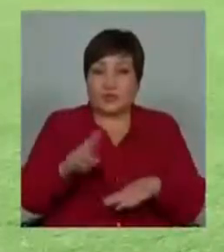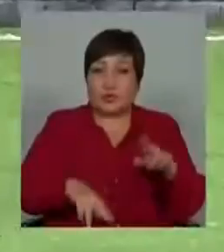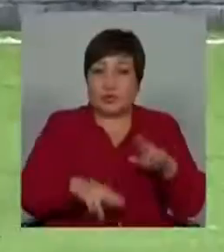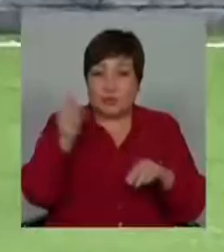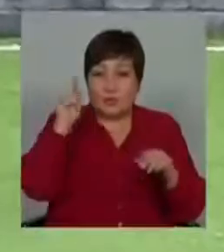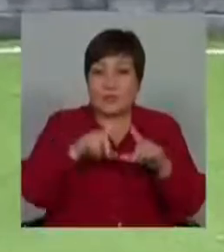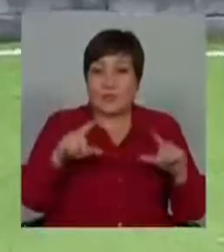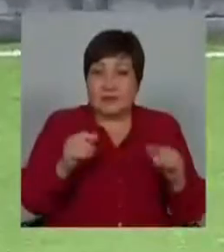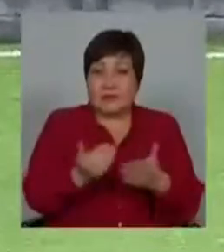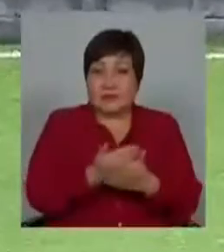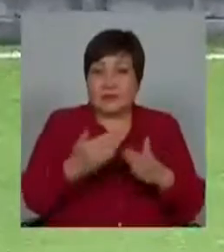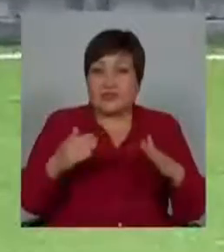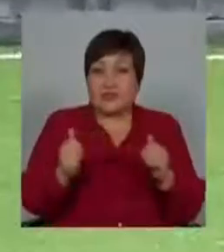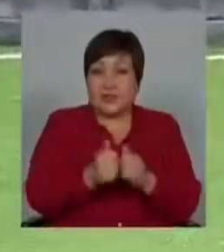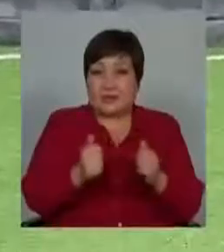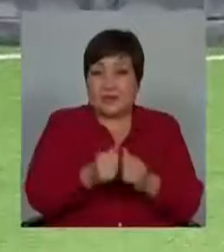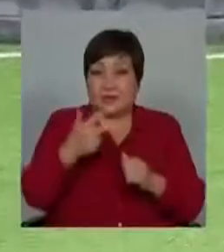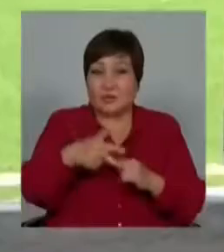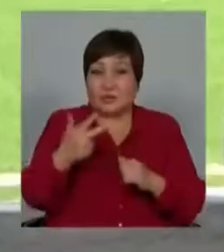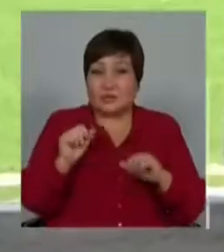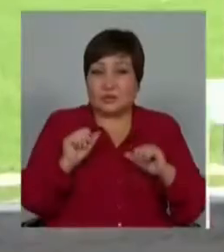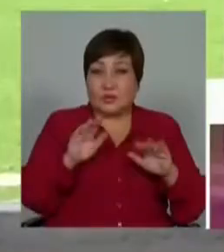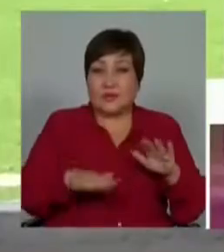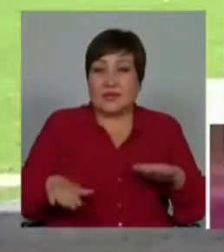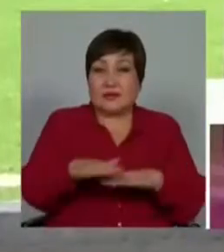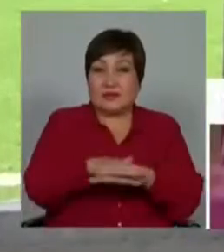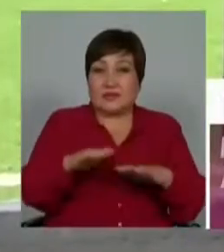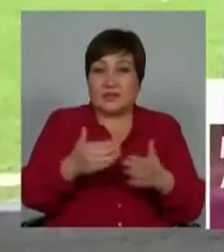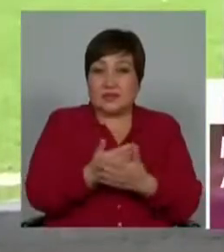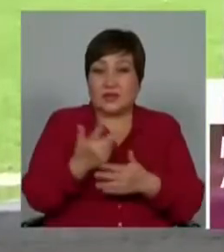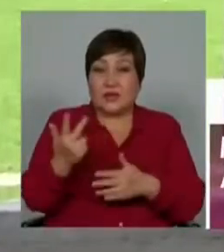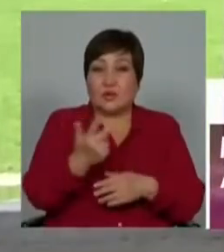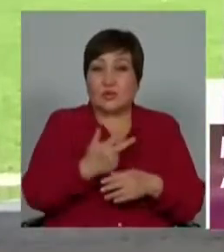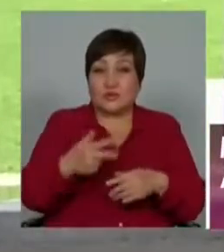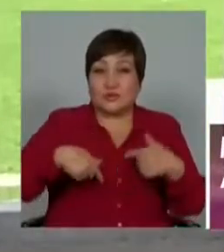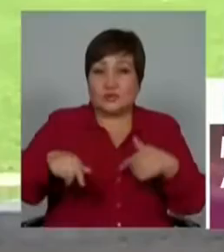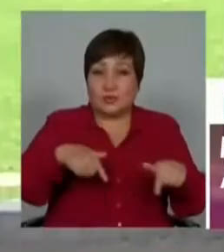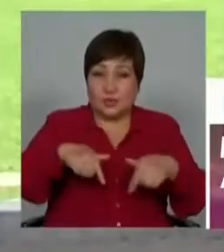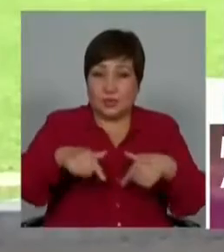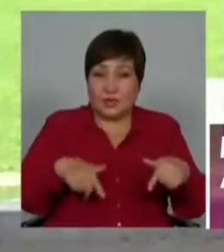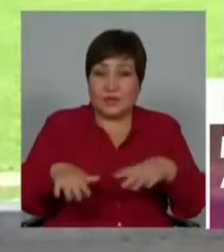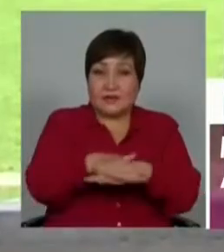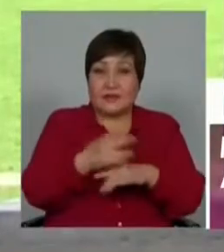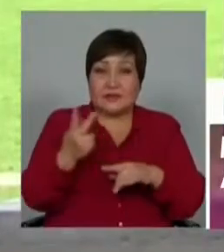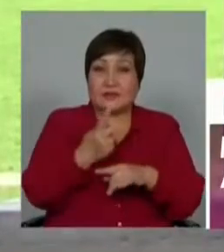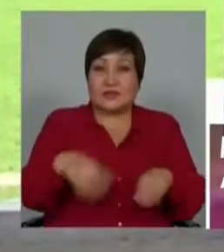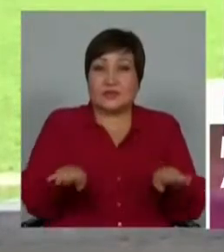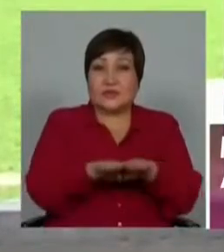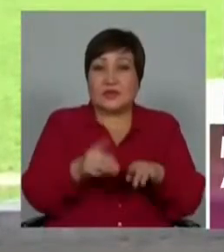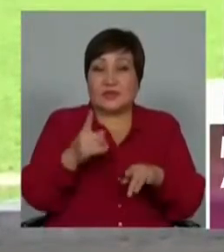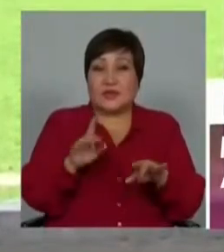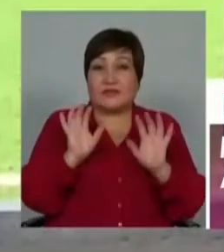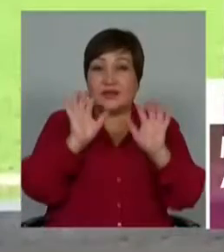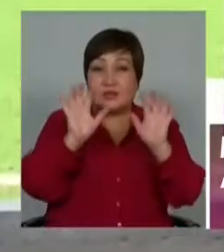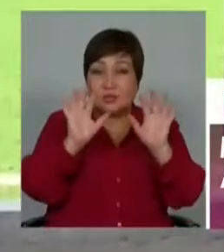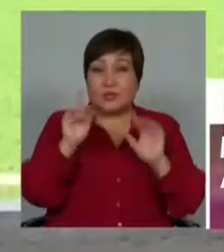жанындағы 33 спорт алаңы жаңарады. 3 футбол алаңы, оның 2-і жабық, 1 волейбол, 1 баскетбол,